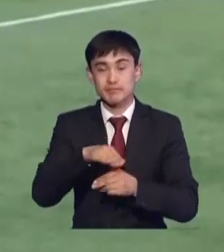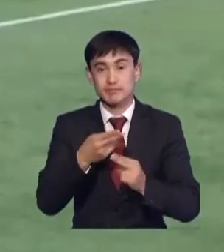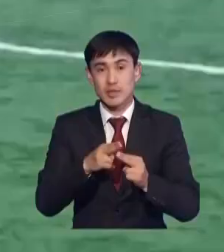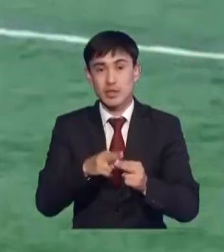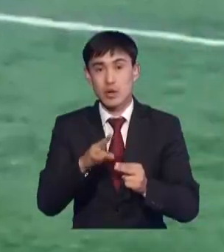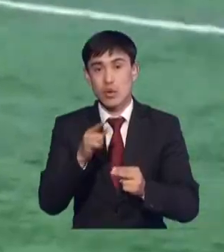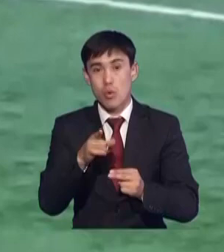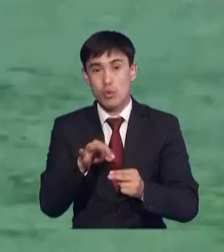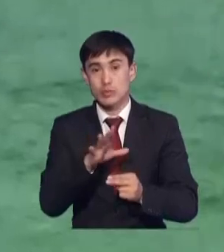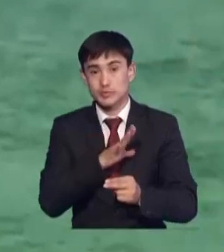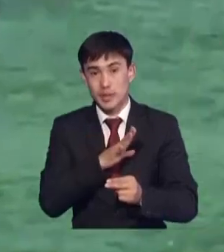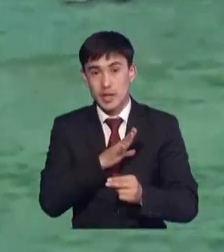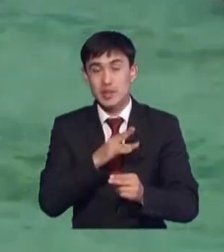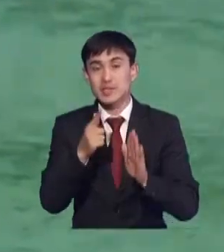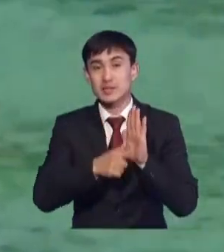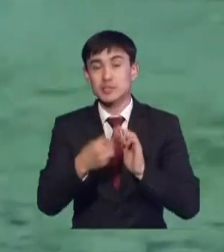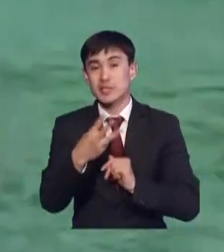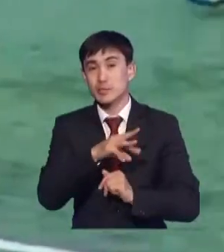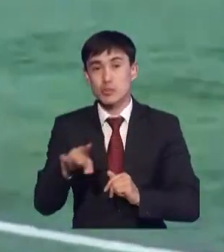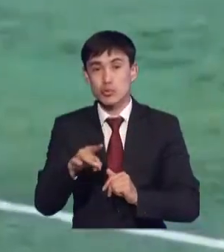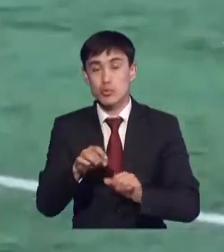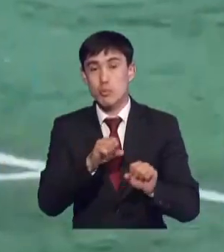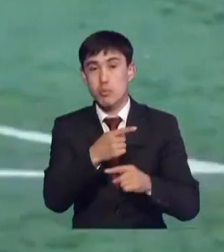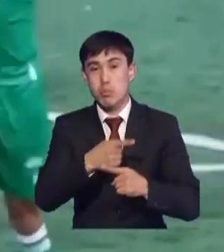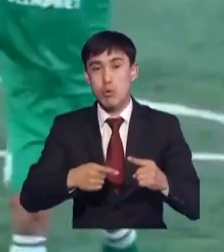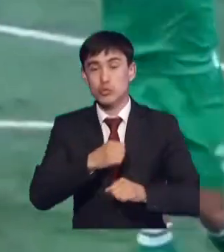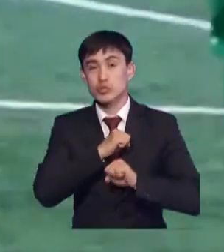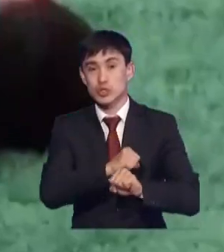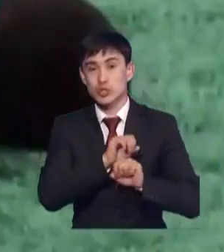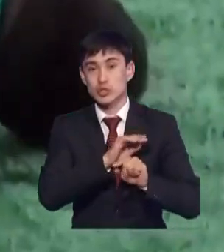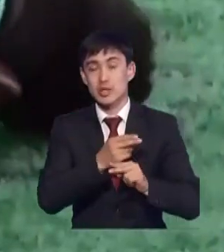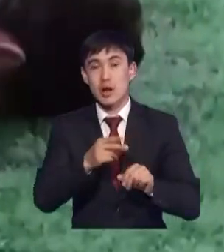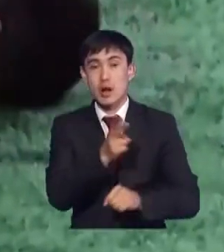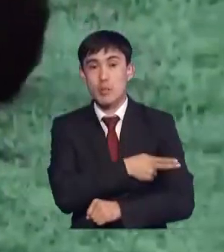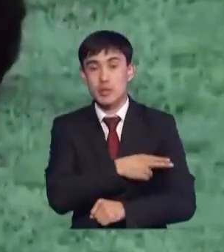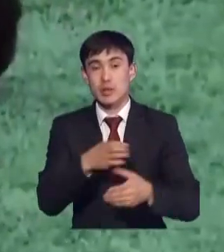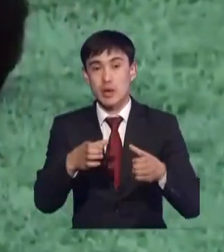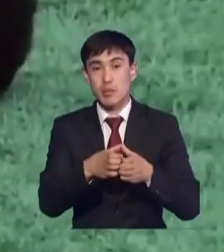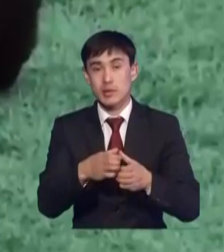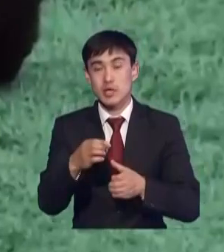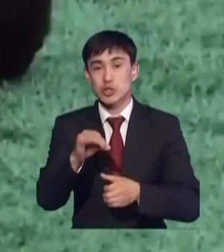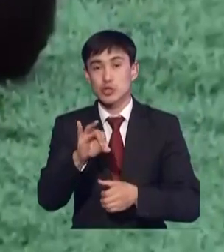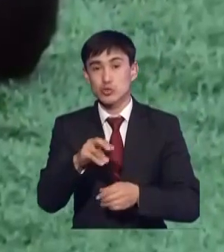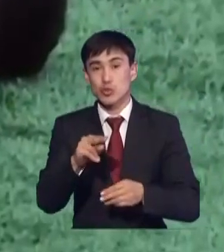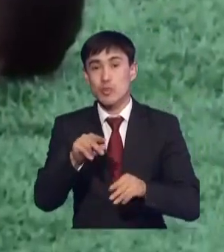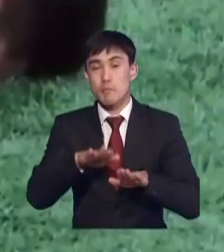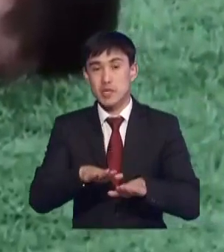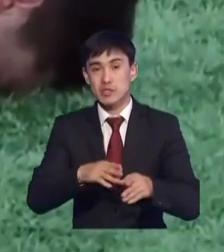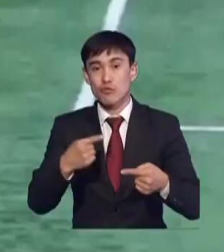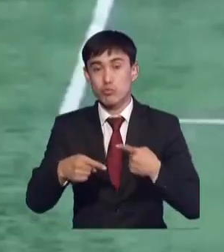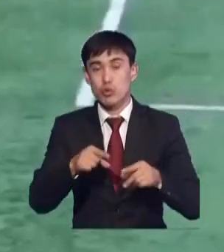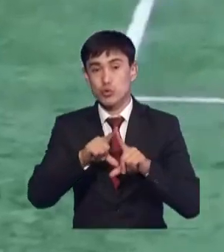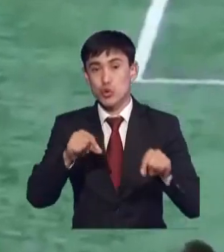вытаскивать мяч из своей сетки на се третьей минуте полузащитник по совместительству капитан команды тсу воспитанник местной футбольной школы